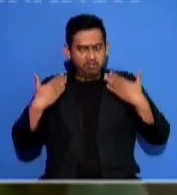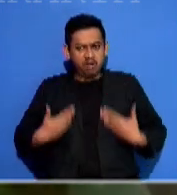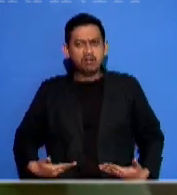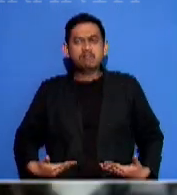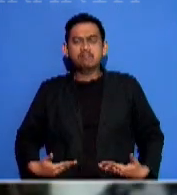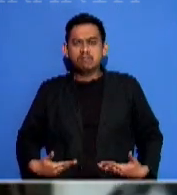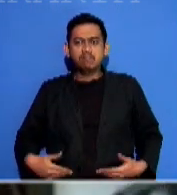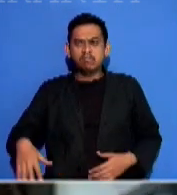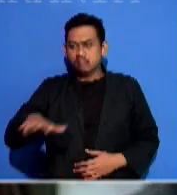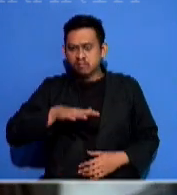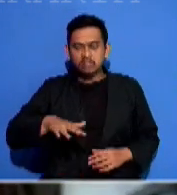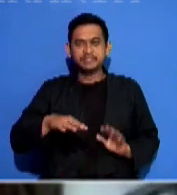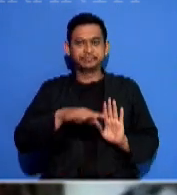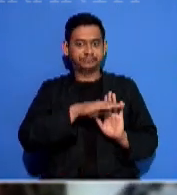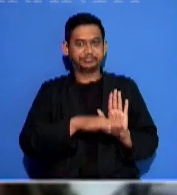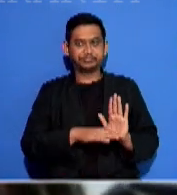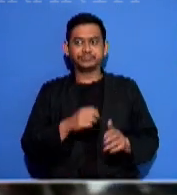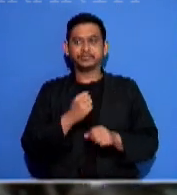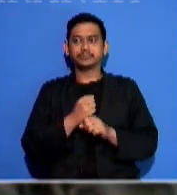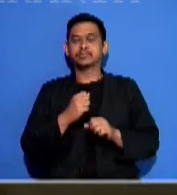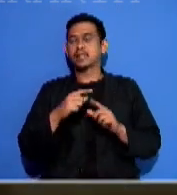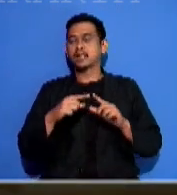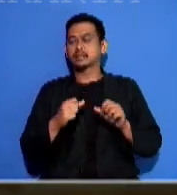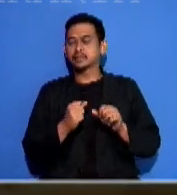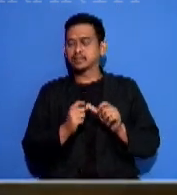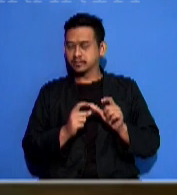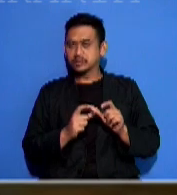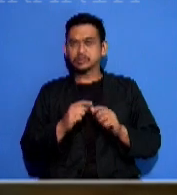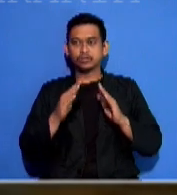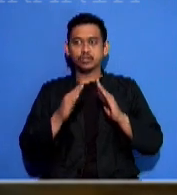keporo saged ngirangi gas rumah kaca ingkang wusananipun saged